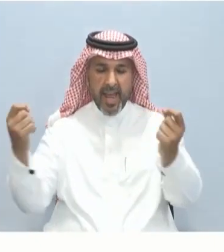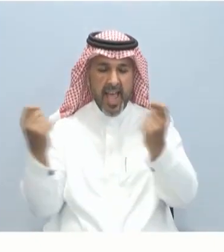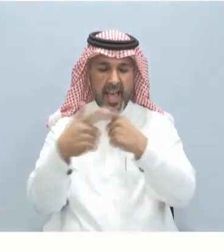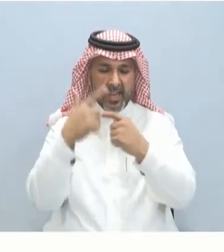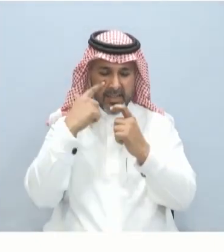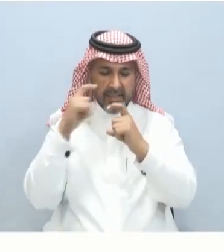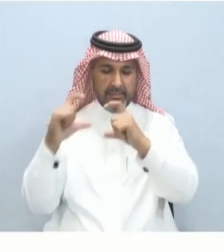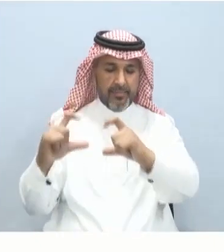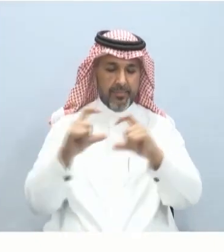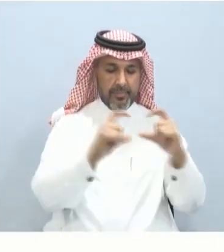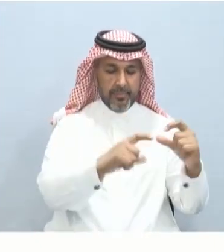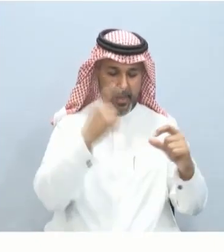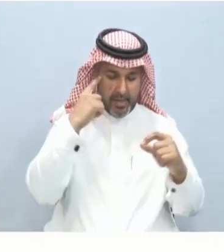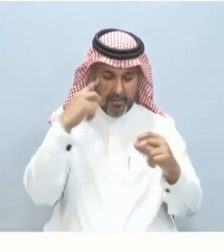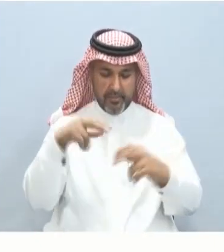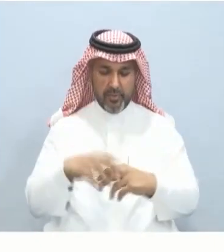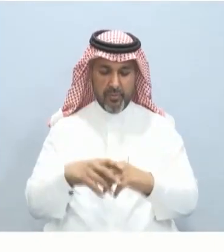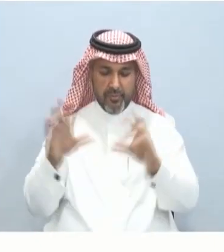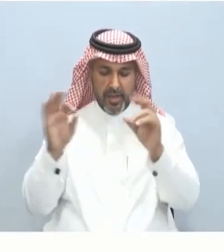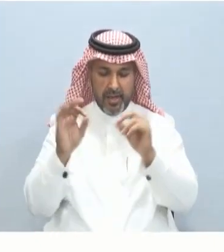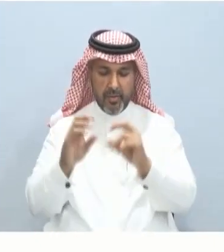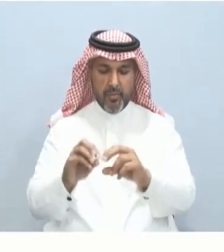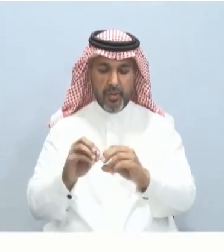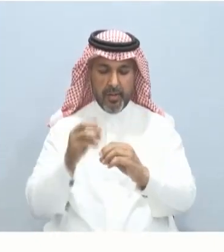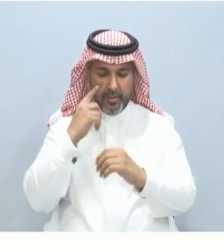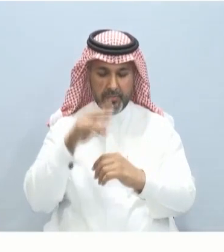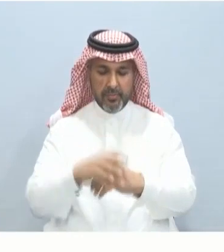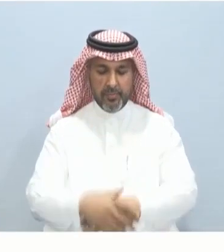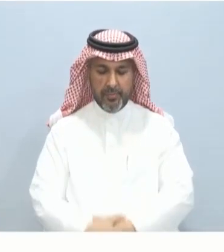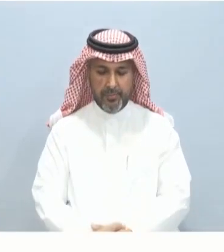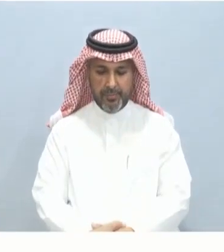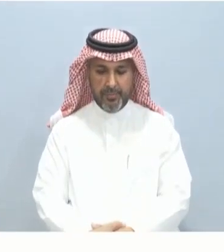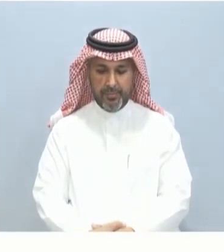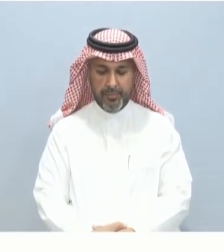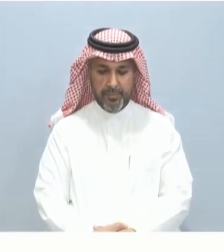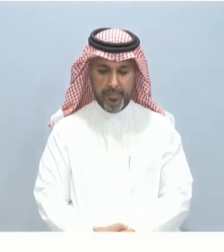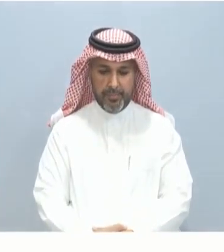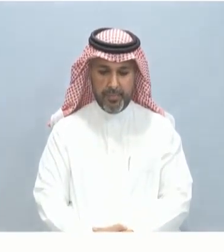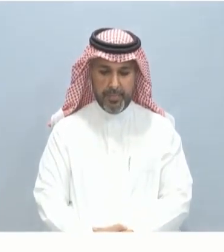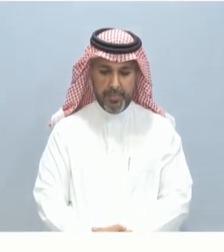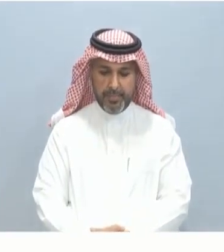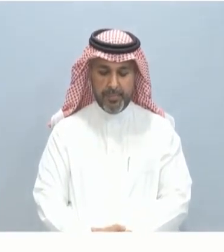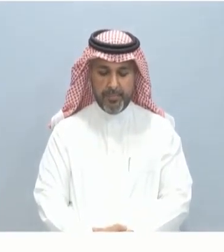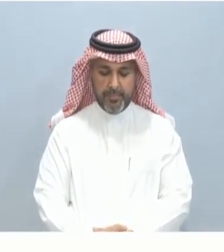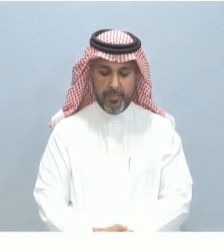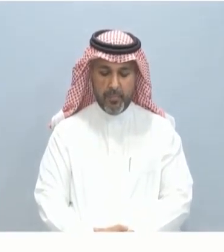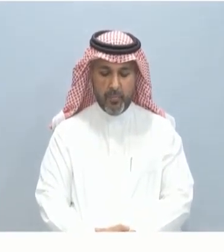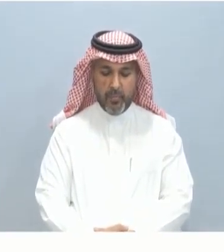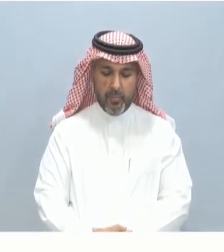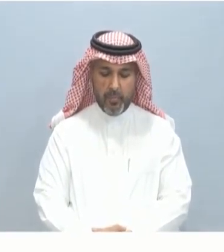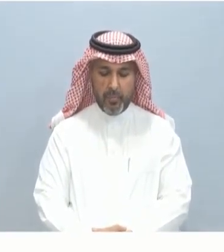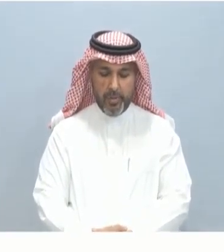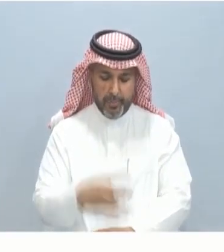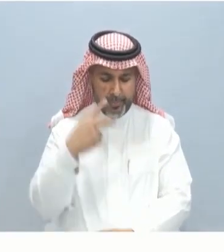اعادته الى مربع مجموع حدين حاصل ضرب عاملين ايضا يوجد لدي مربع كامل بحاصل